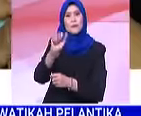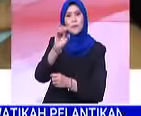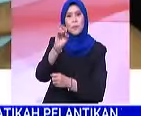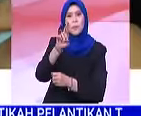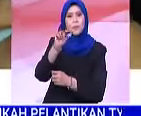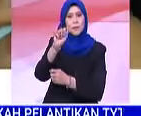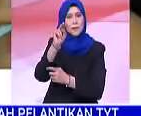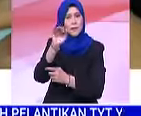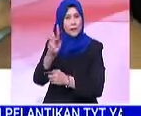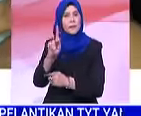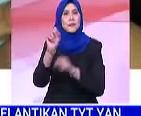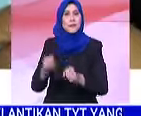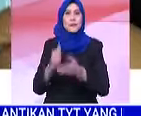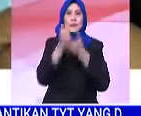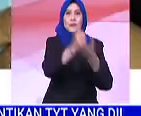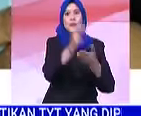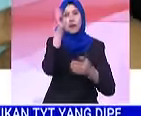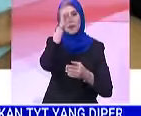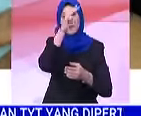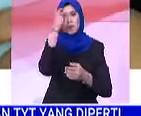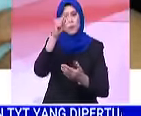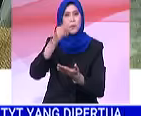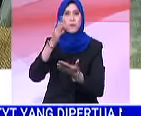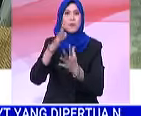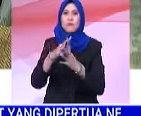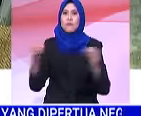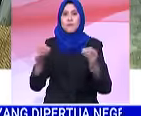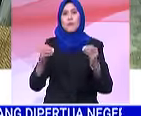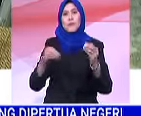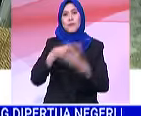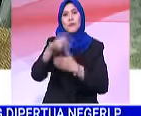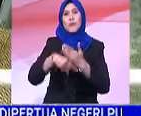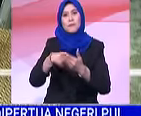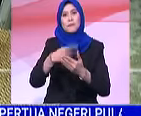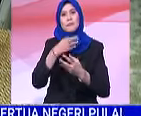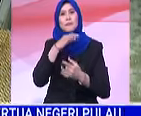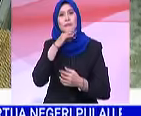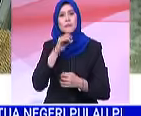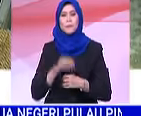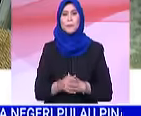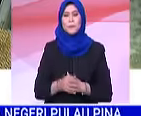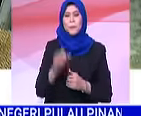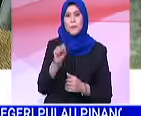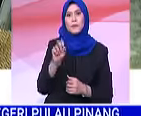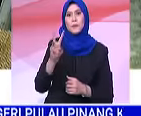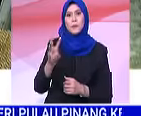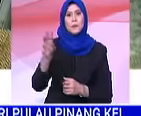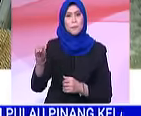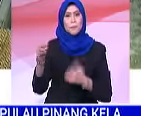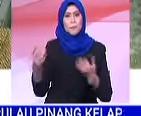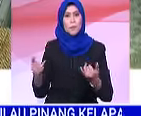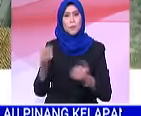sekaligus membantu kerajaan dalam pengurusan sisa pepejal. Program pengkomposan Ramadan SWM Environment